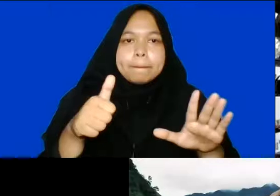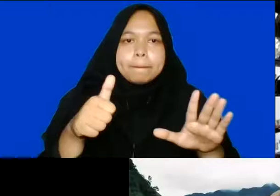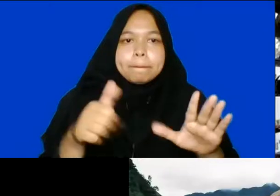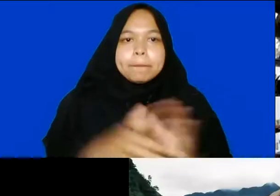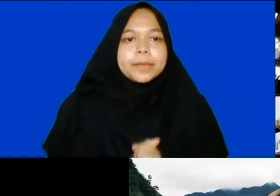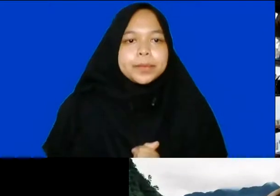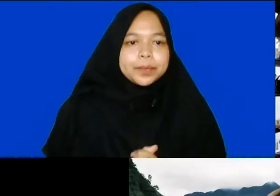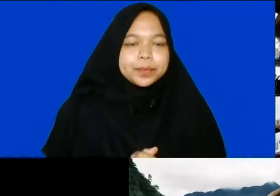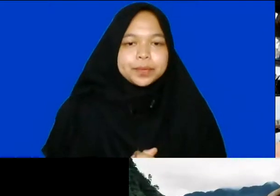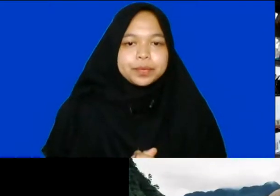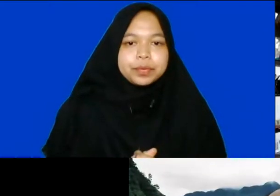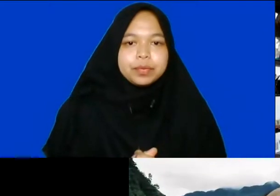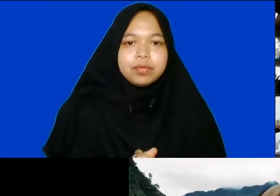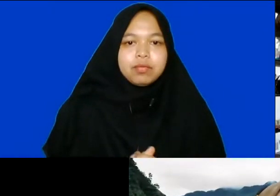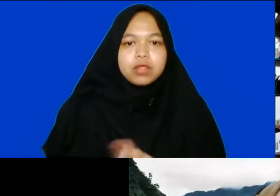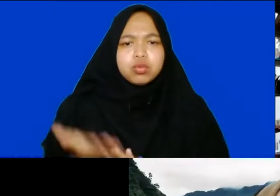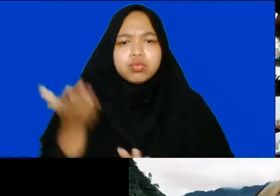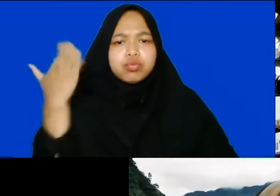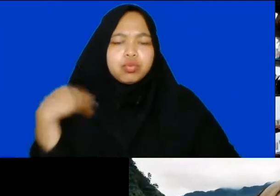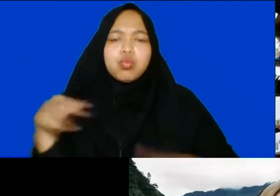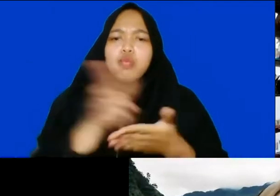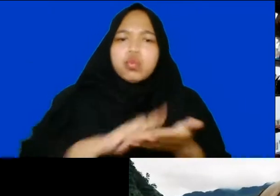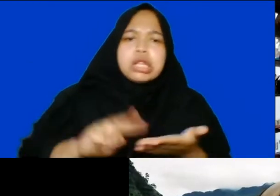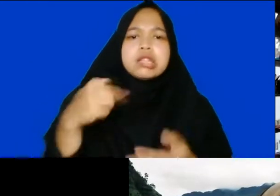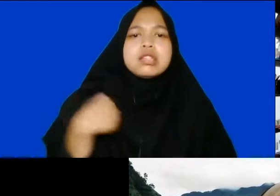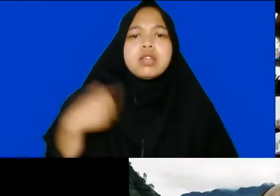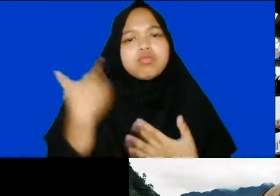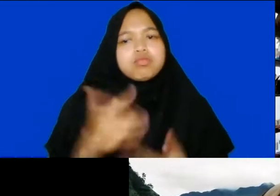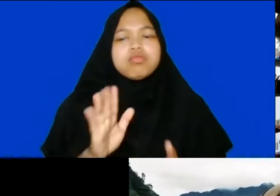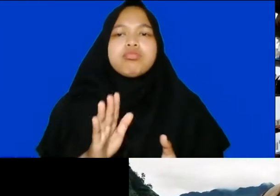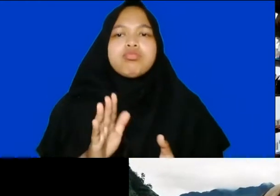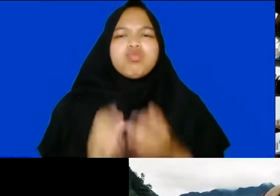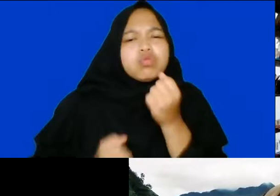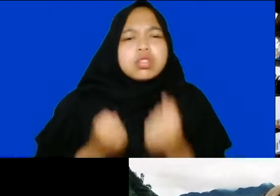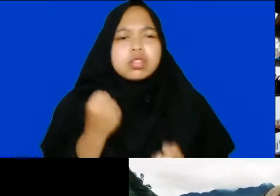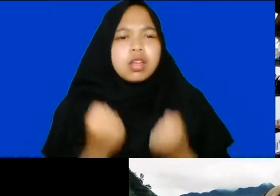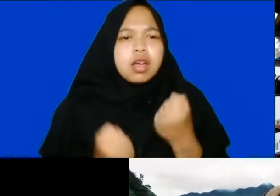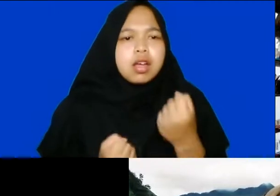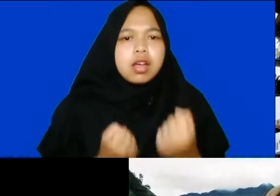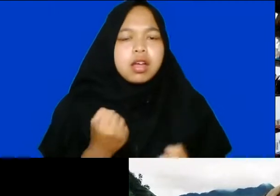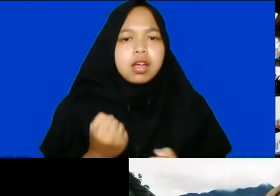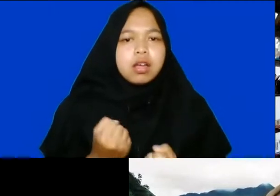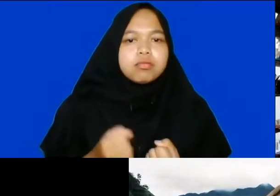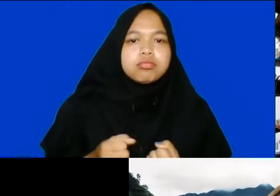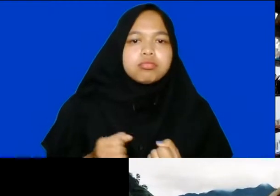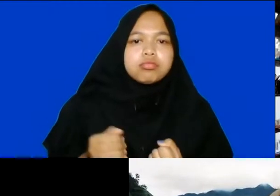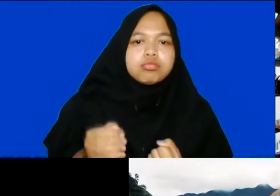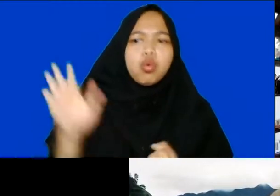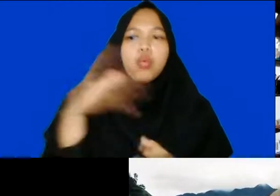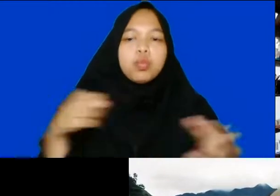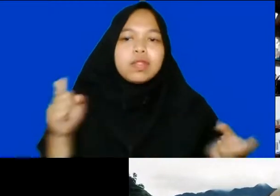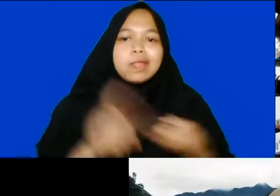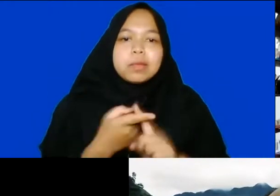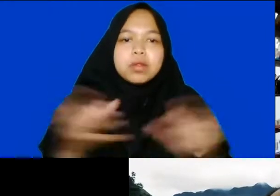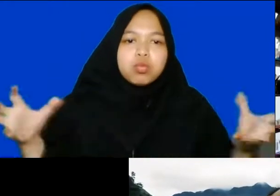apa? Dari kuliah saya itu sudah berusaha untuk menghimpun teman-teman untuk sering